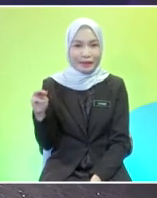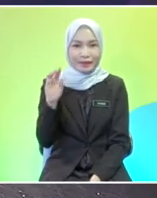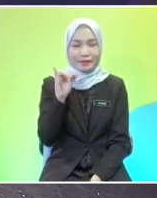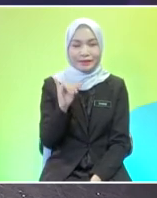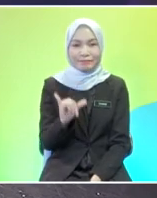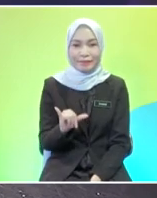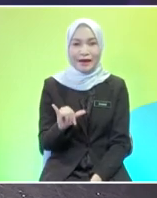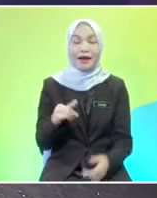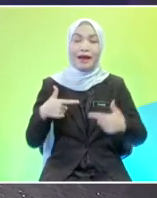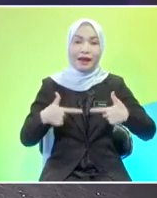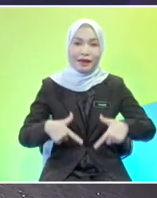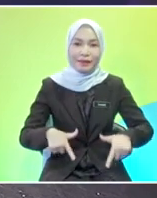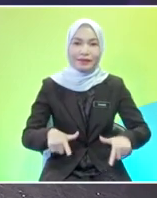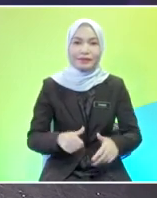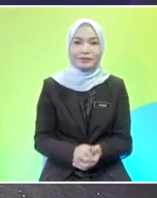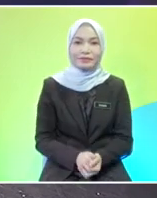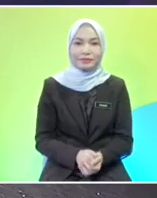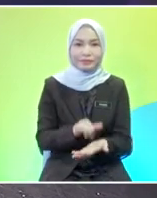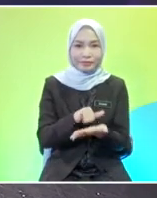macam-macam manisan